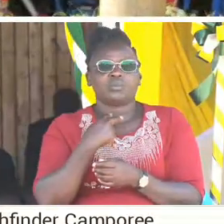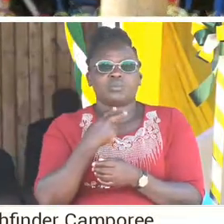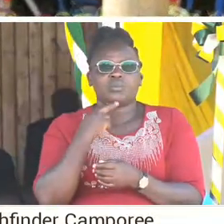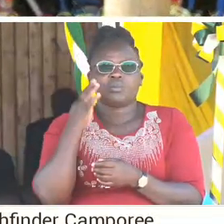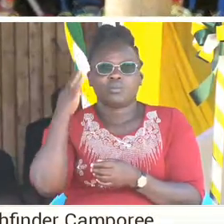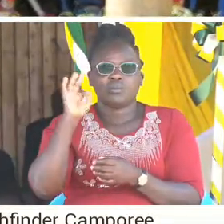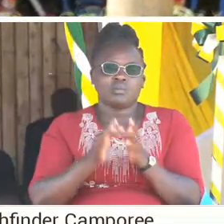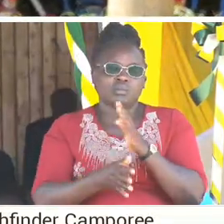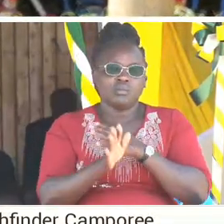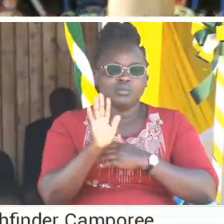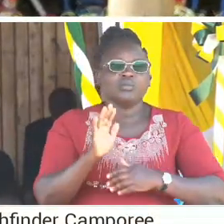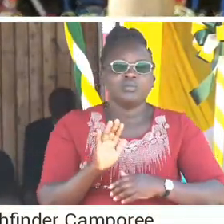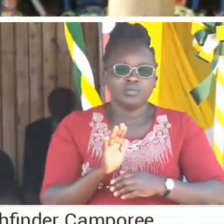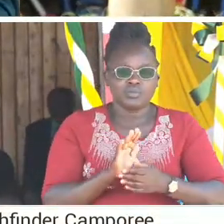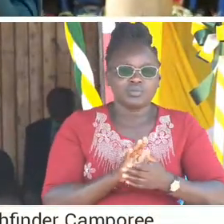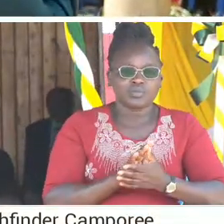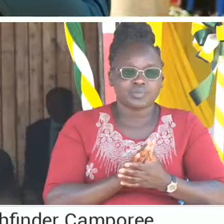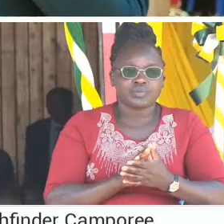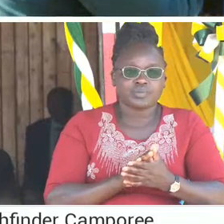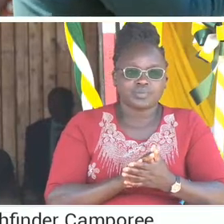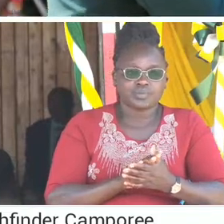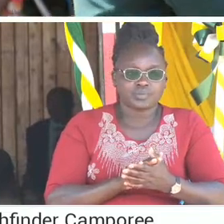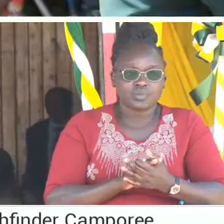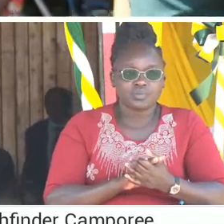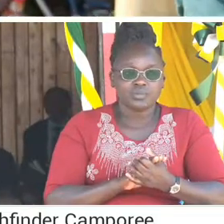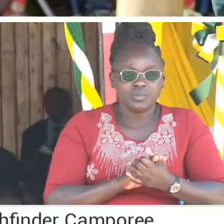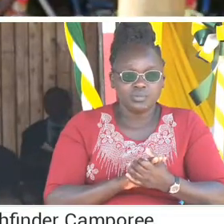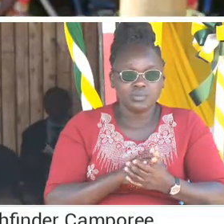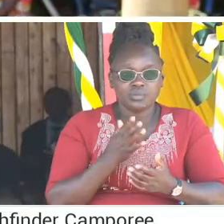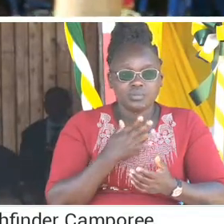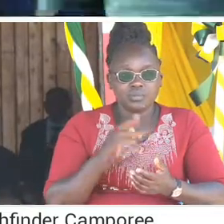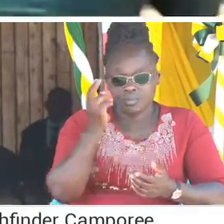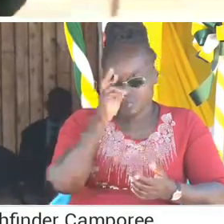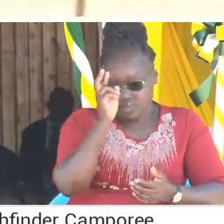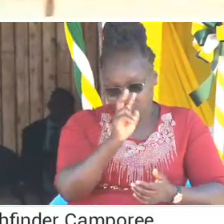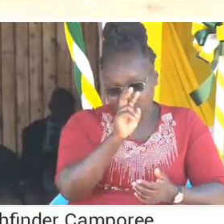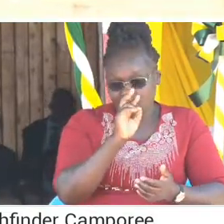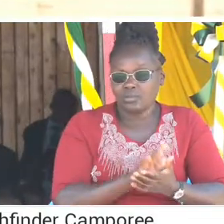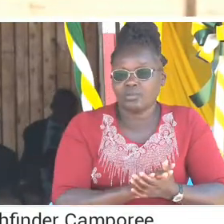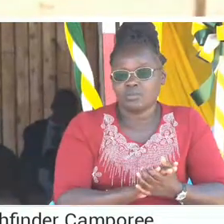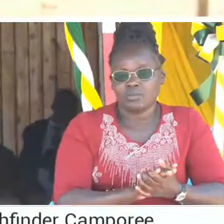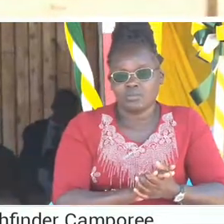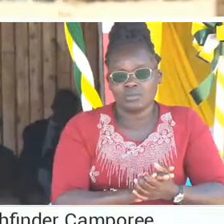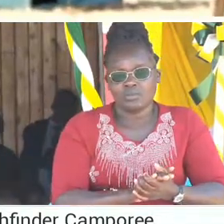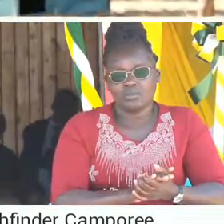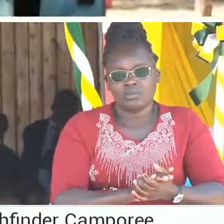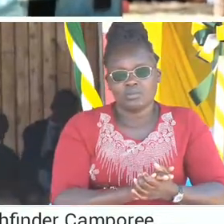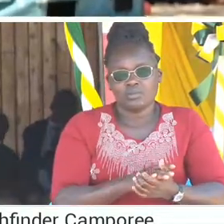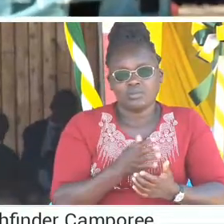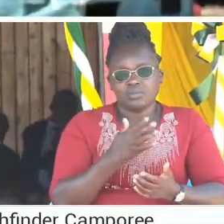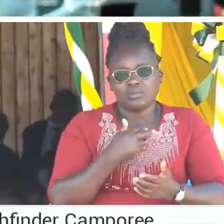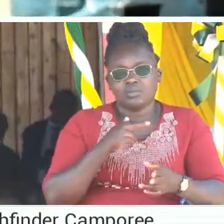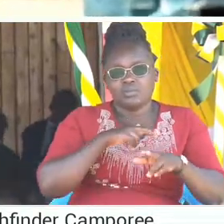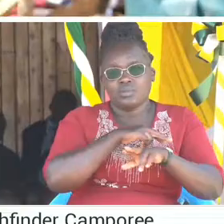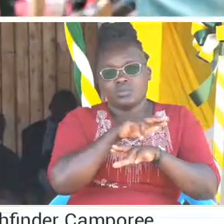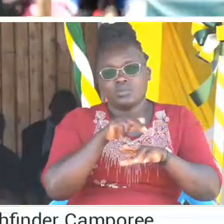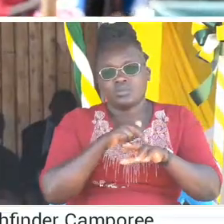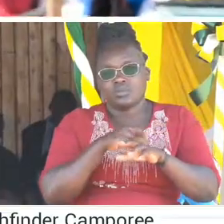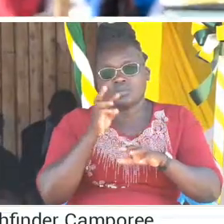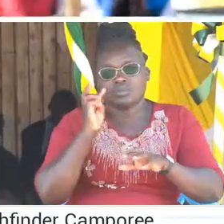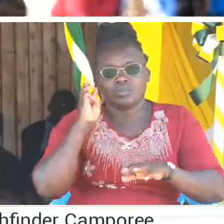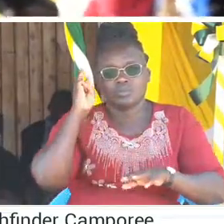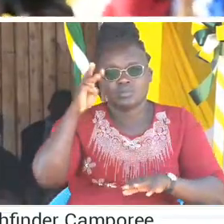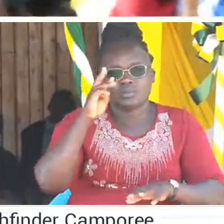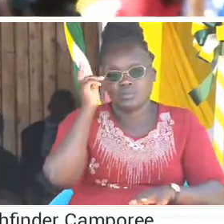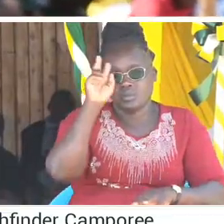kusema ile Kenya imeitwa kwa jina la Bwana. Watu wote wa Kenya wataitazama Nandi County kwa sababu